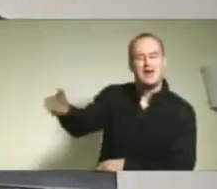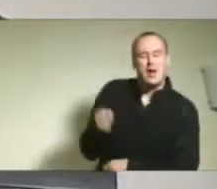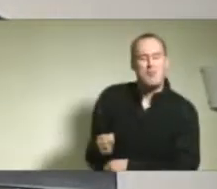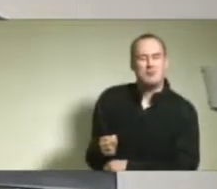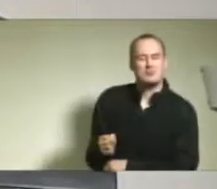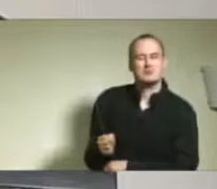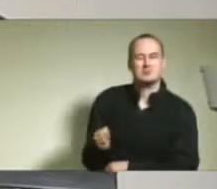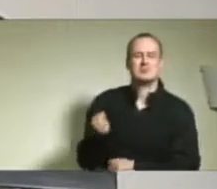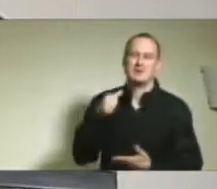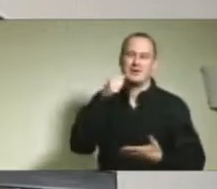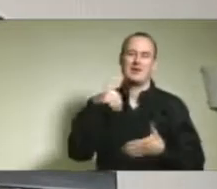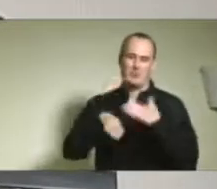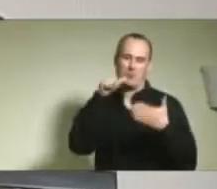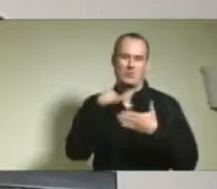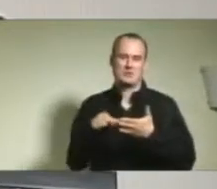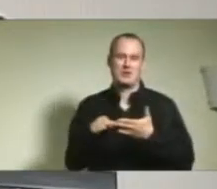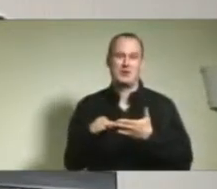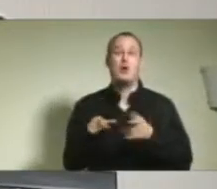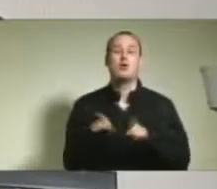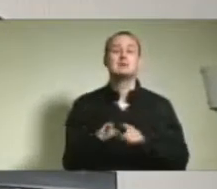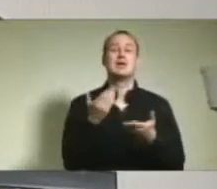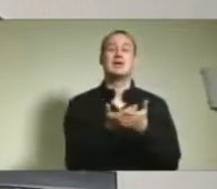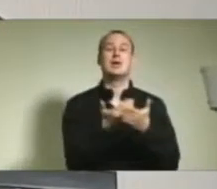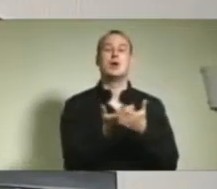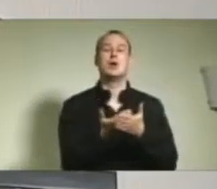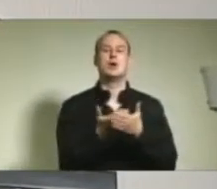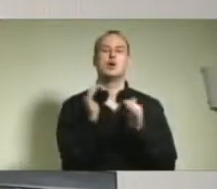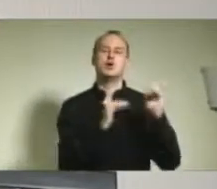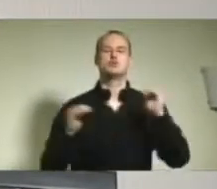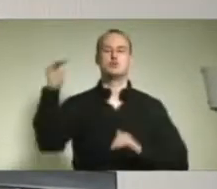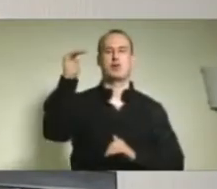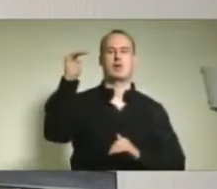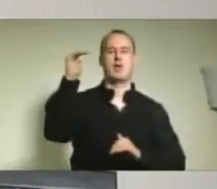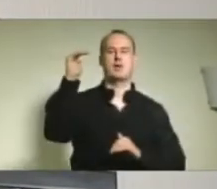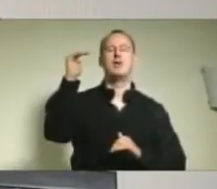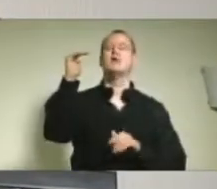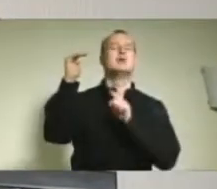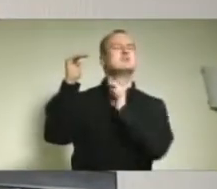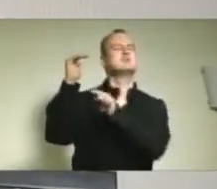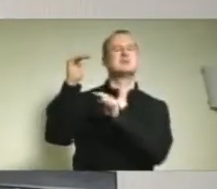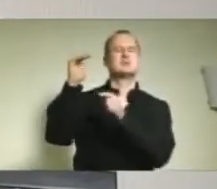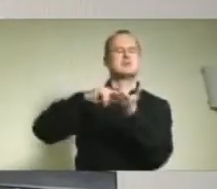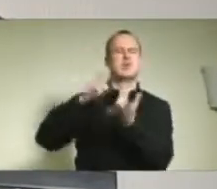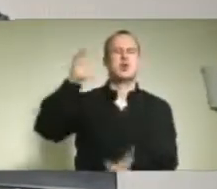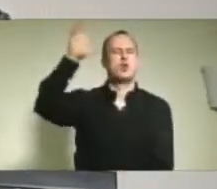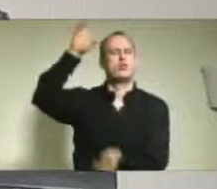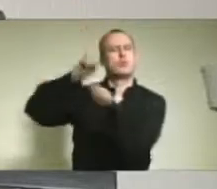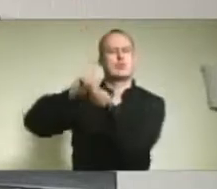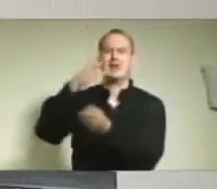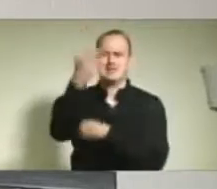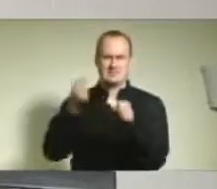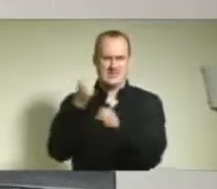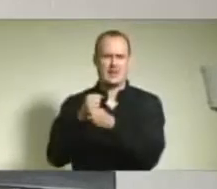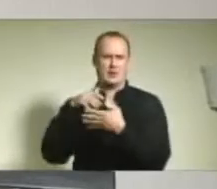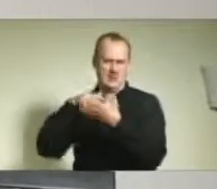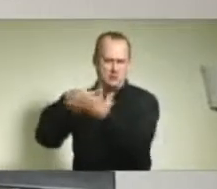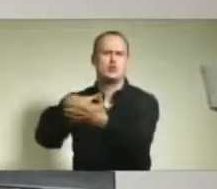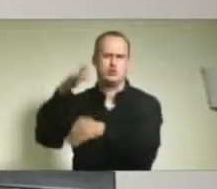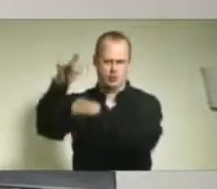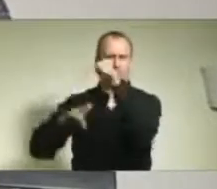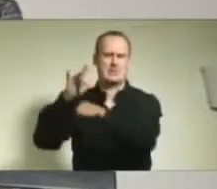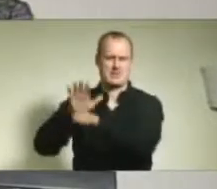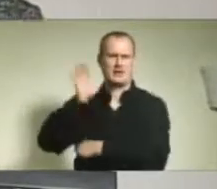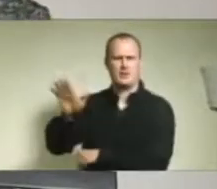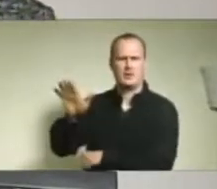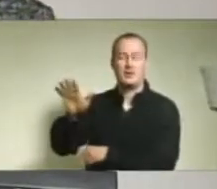pour un niveau école supérieure plus 5, un niveau universitaire de 5 années, qui permet aussi à des jeunes d'entrer à des